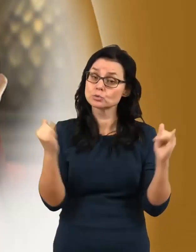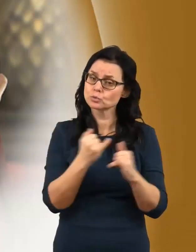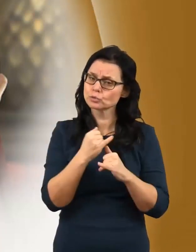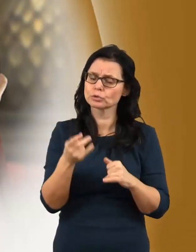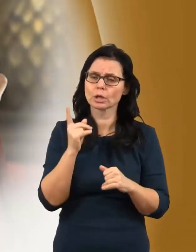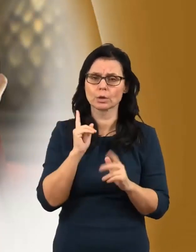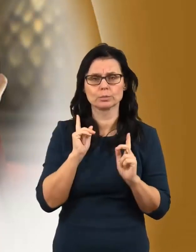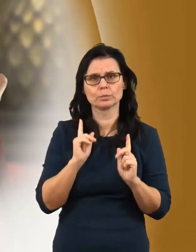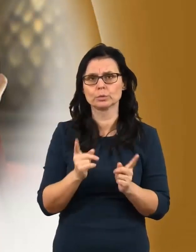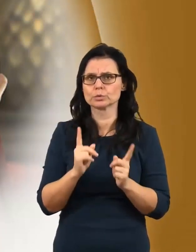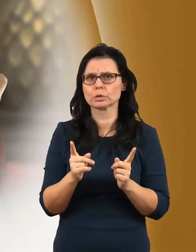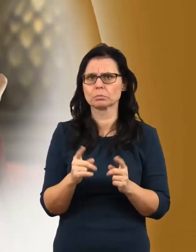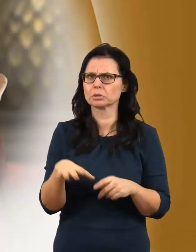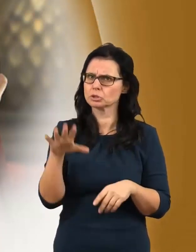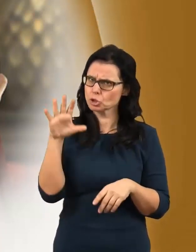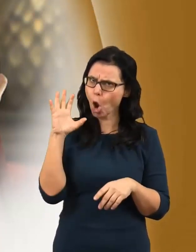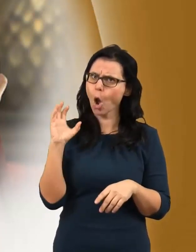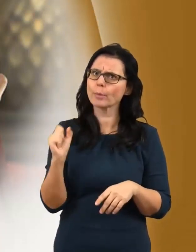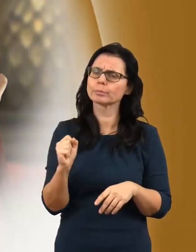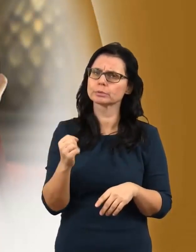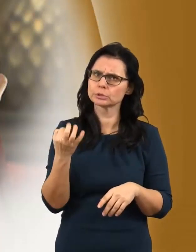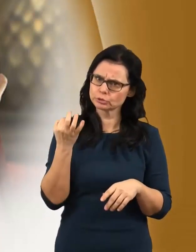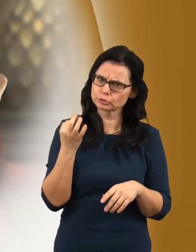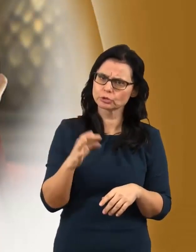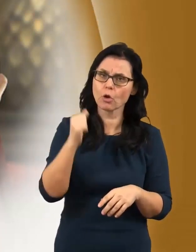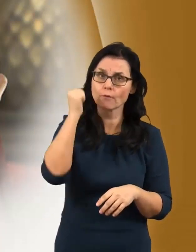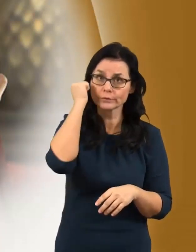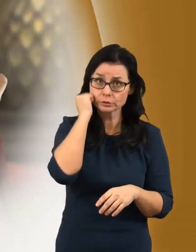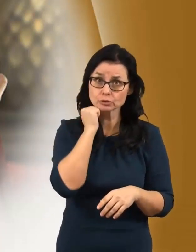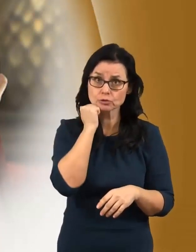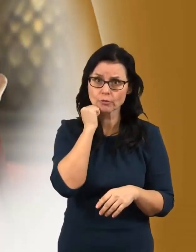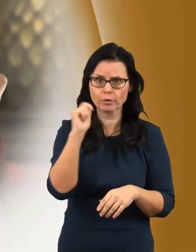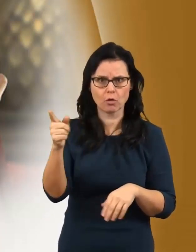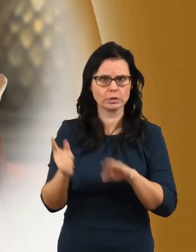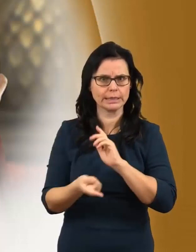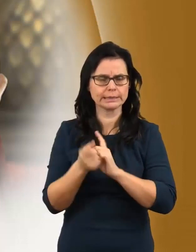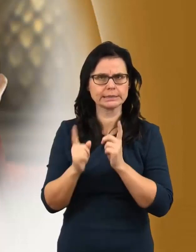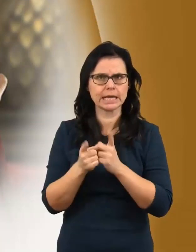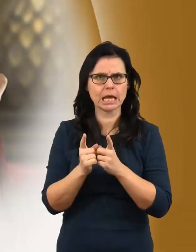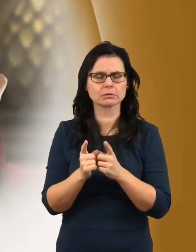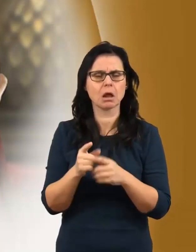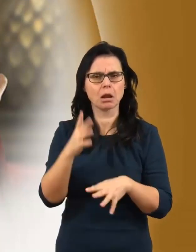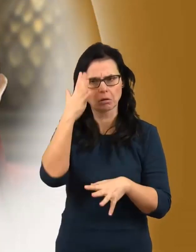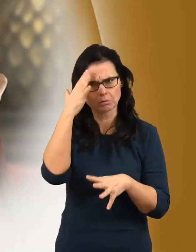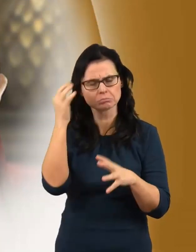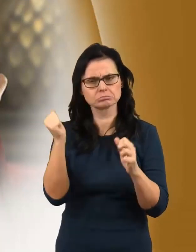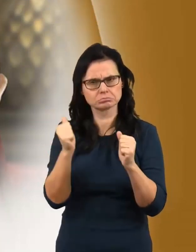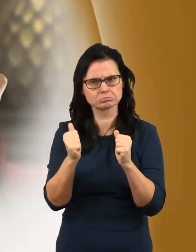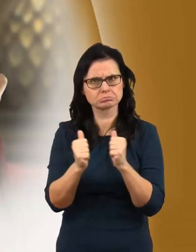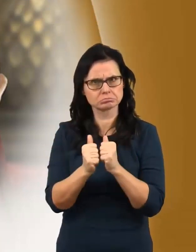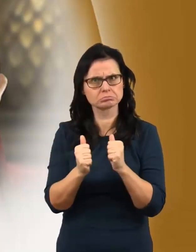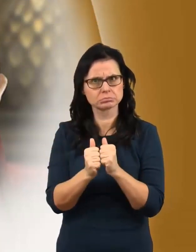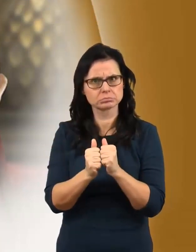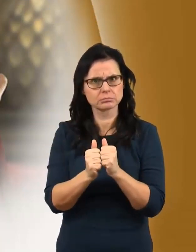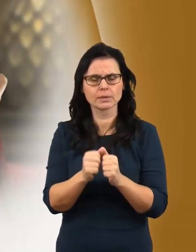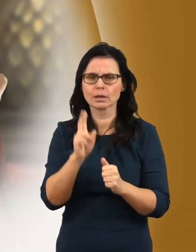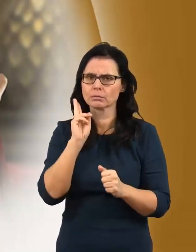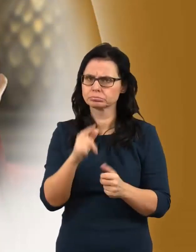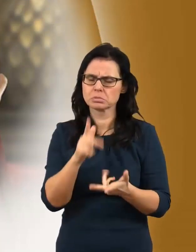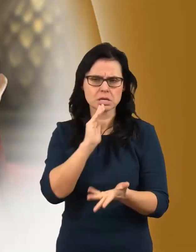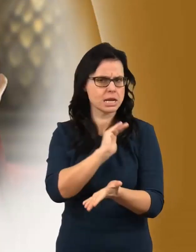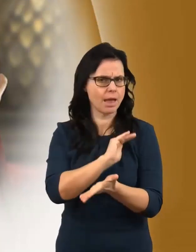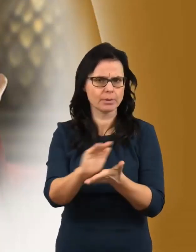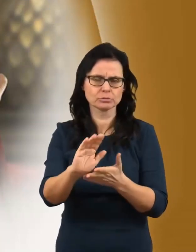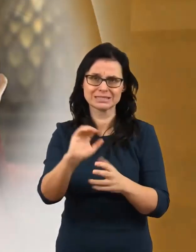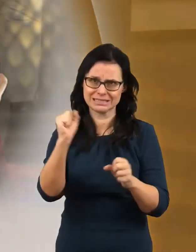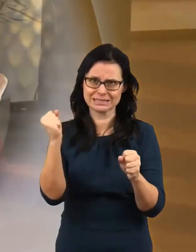nesmírně schopný člověk, jednal jako despota, jednal opravdu nemilosrdně a